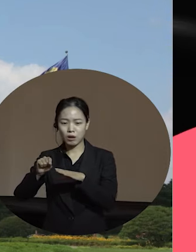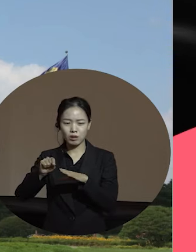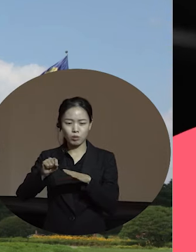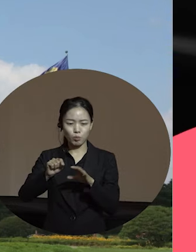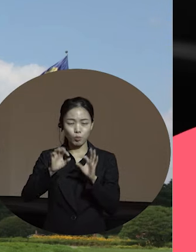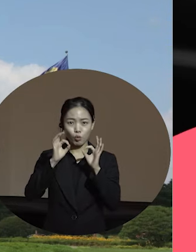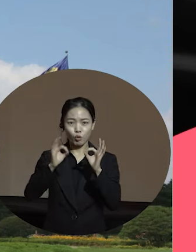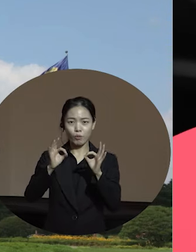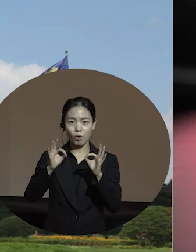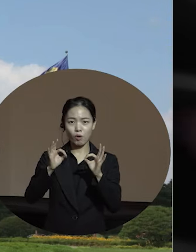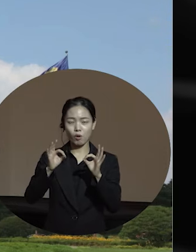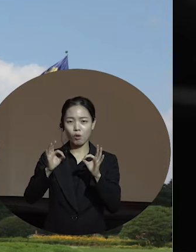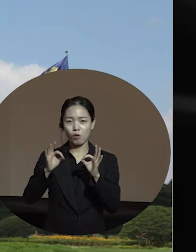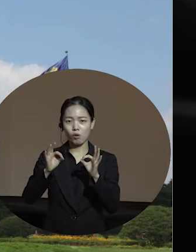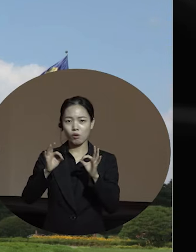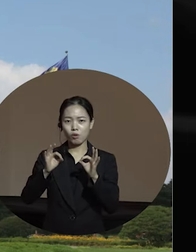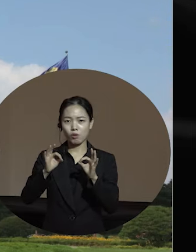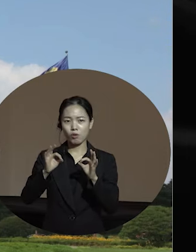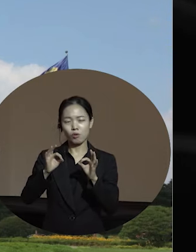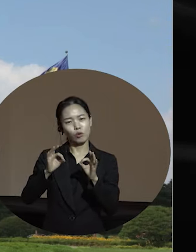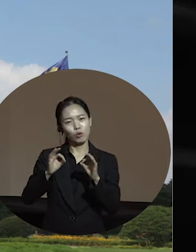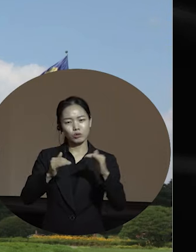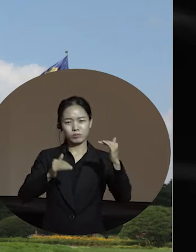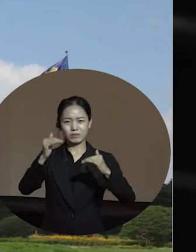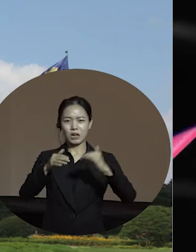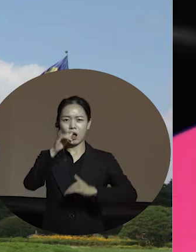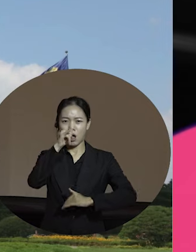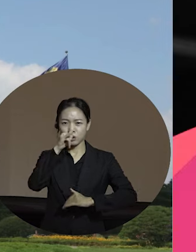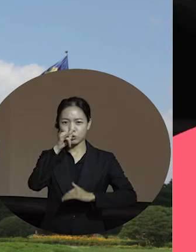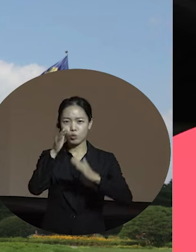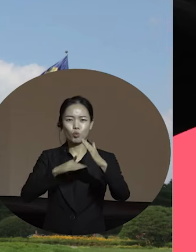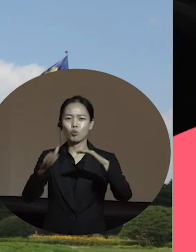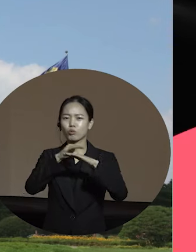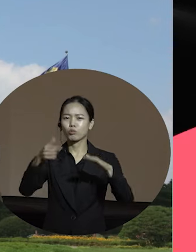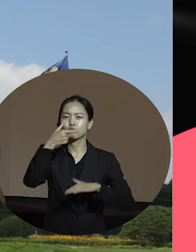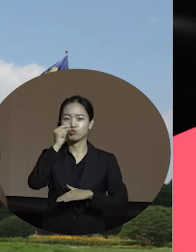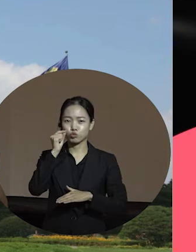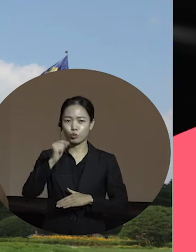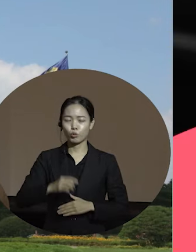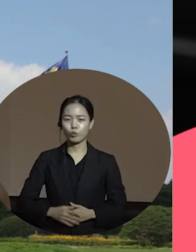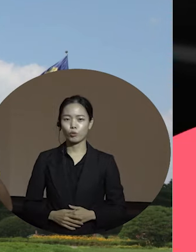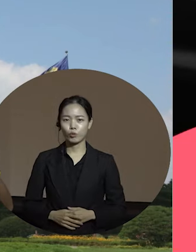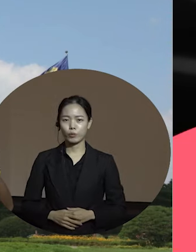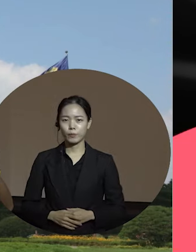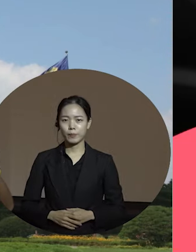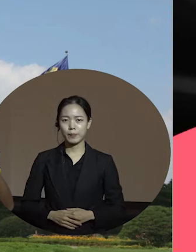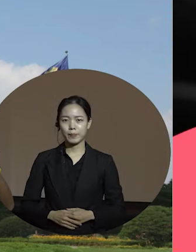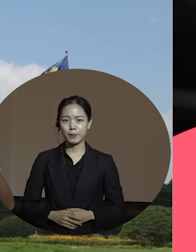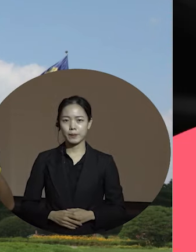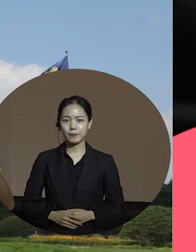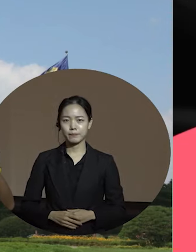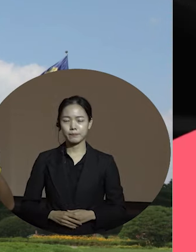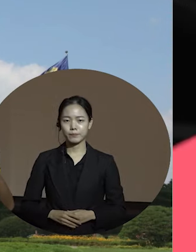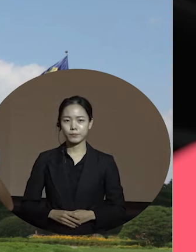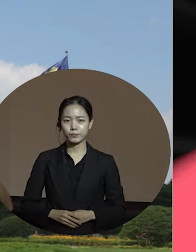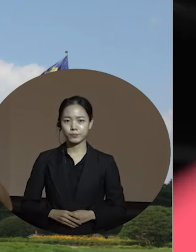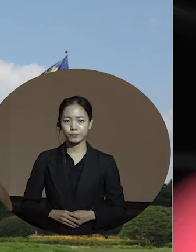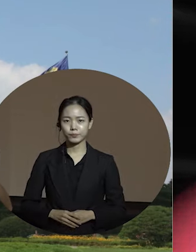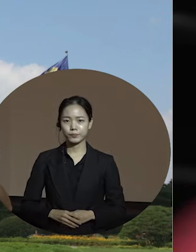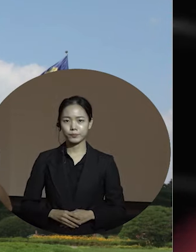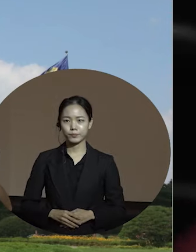격차가 심하고 이러한 불균형이 악화되고 있는 것이 현실입니다. 이런